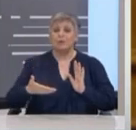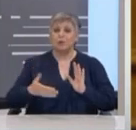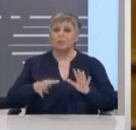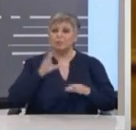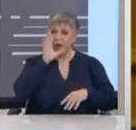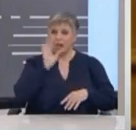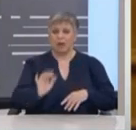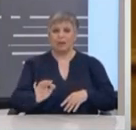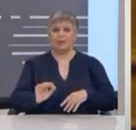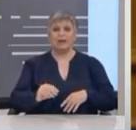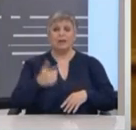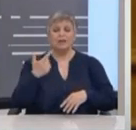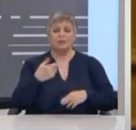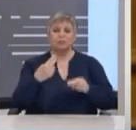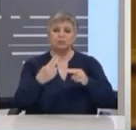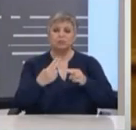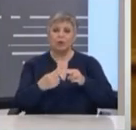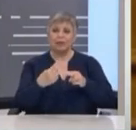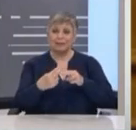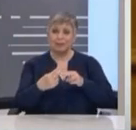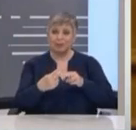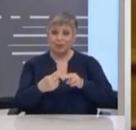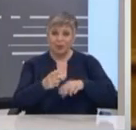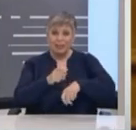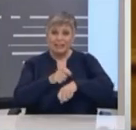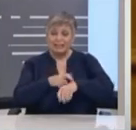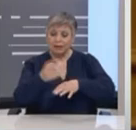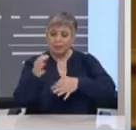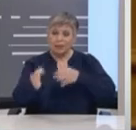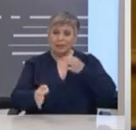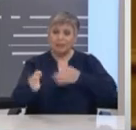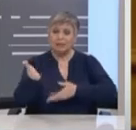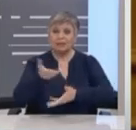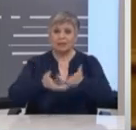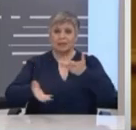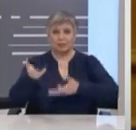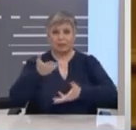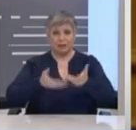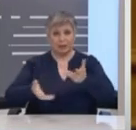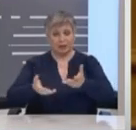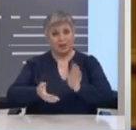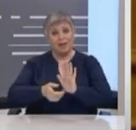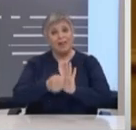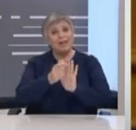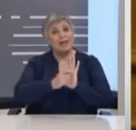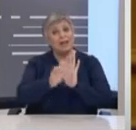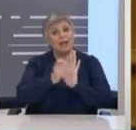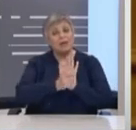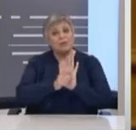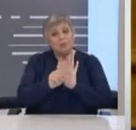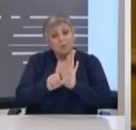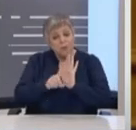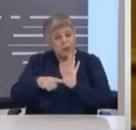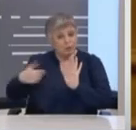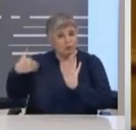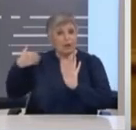και αποφασιστικό στάδιο κατά τις συνομιλίες, καθώς ήταν η πρώτη φορά στην ιστορία